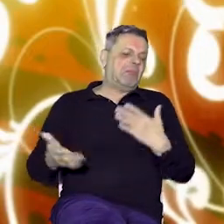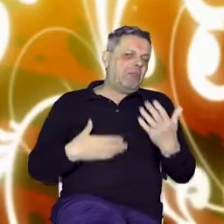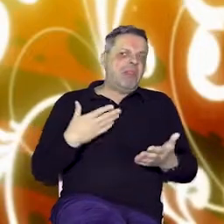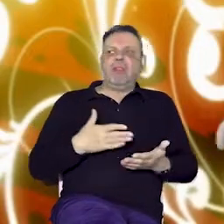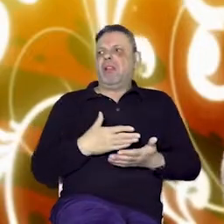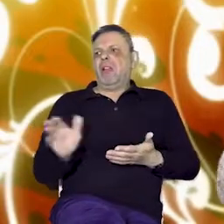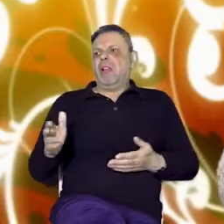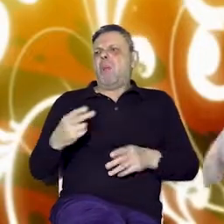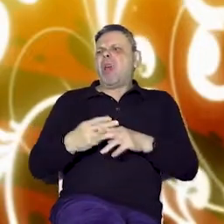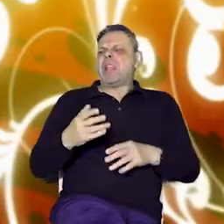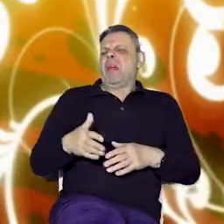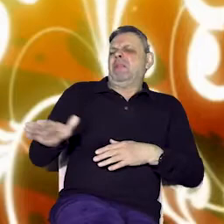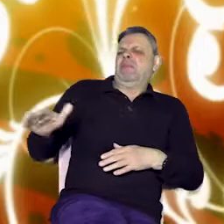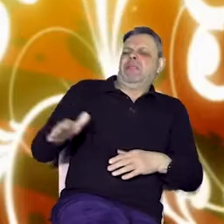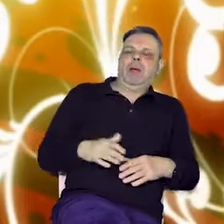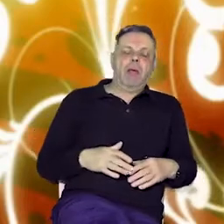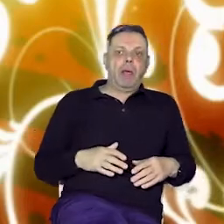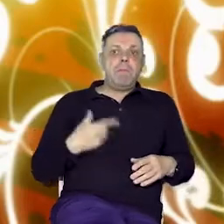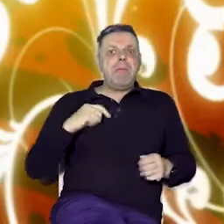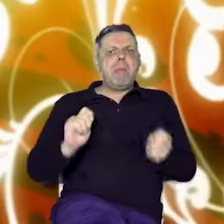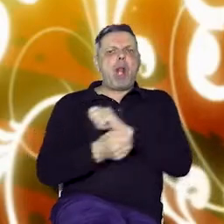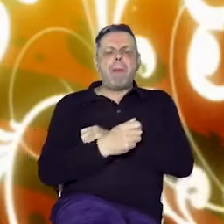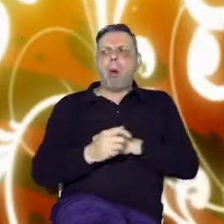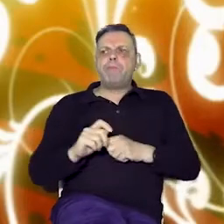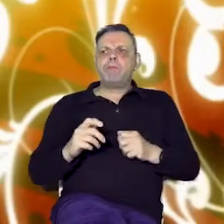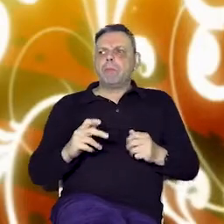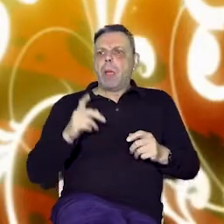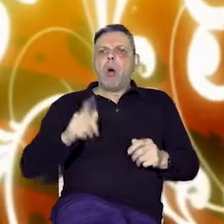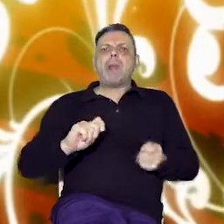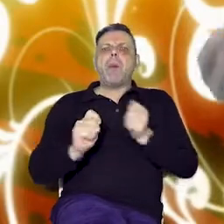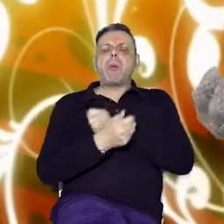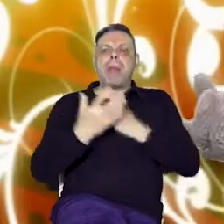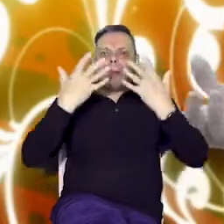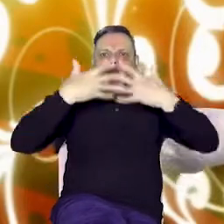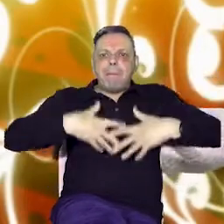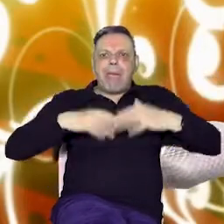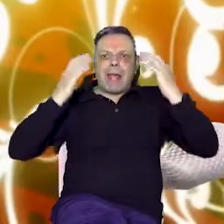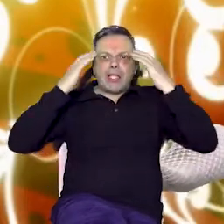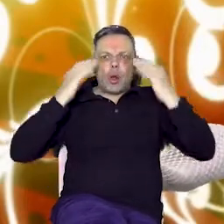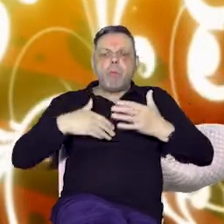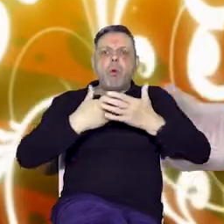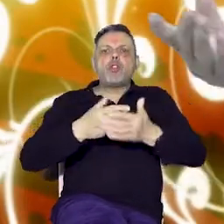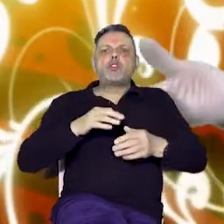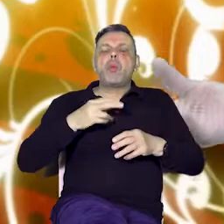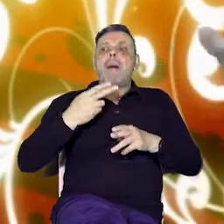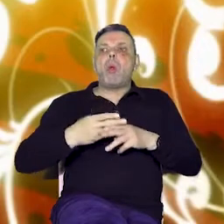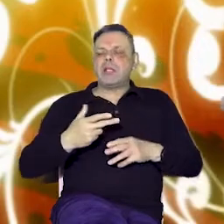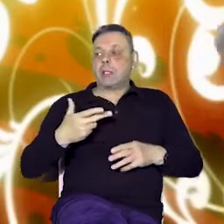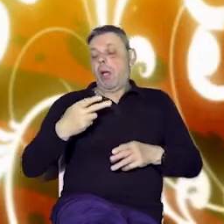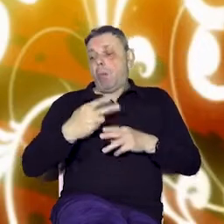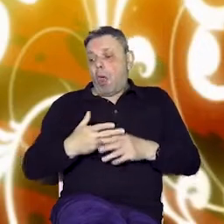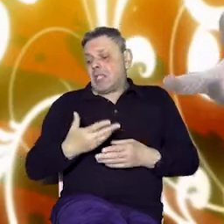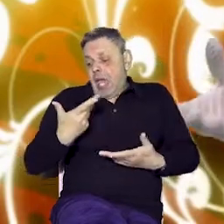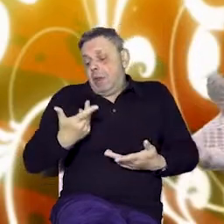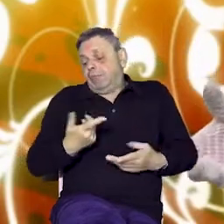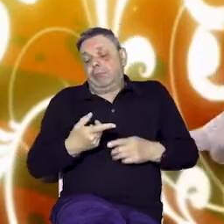Bježte od njega. Moramo promijeniti totalno svoj mentalni sklop u odnosu na bolest. Bolest je naš pratitelj. Apsolutno. Prije ili poslije,